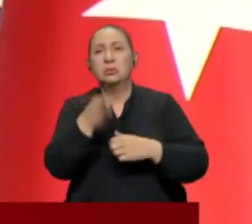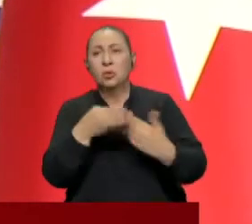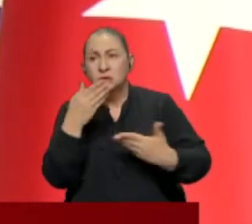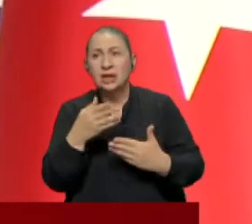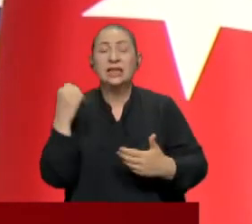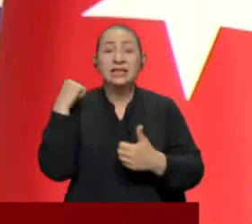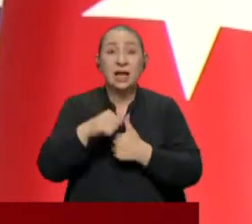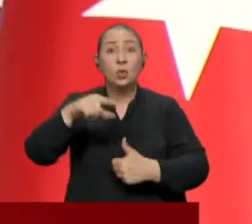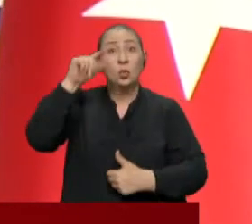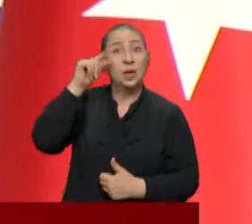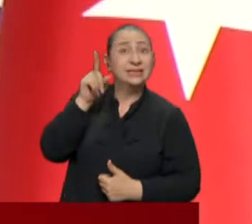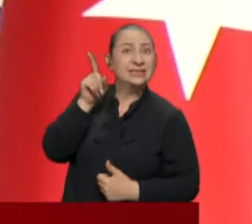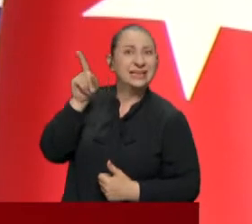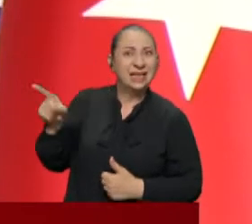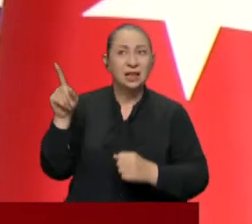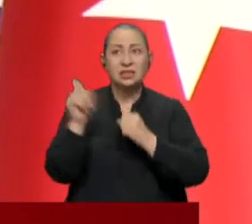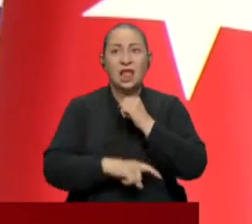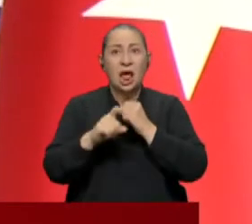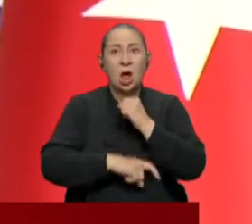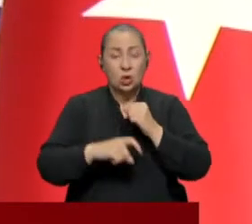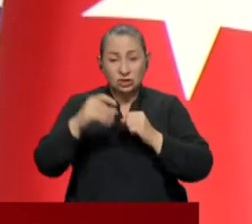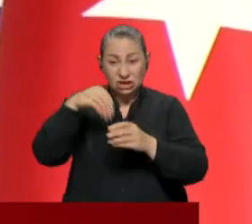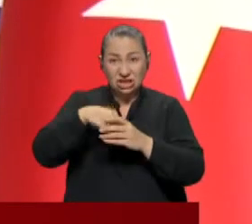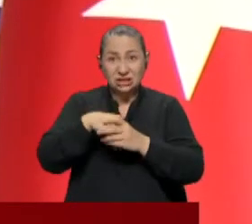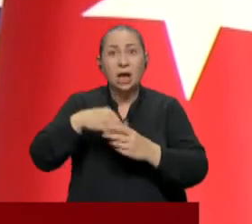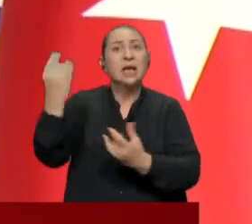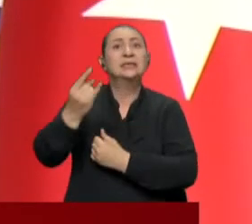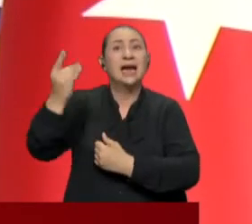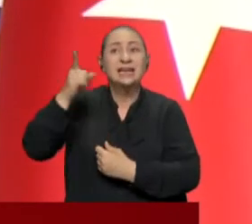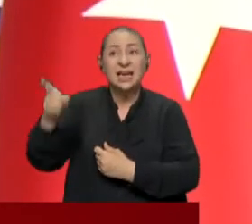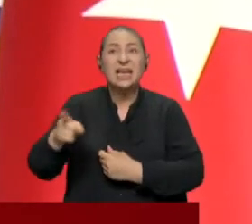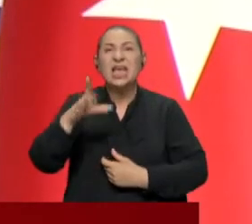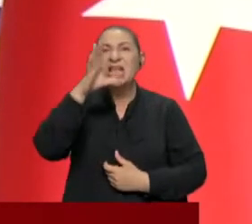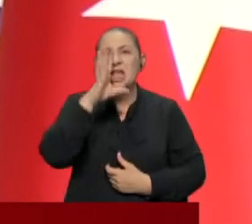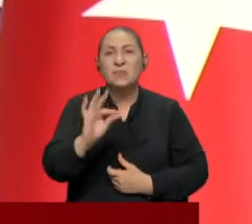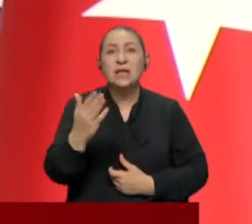ve yine Yunanistan'da terör örgütleri cirit atarken